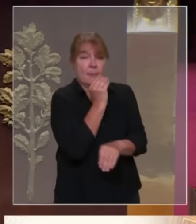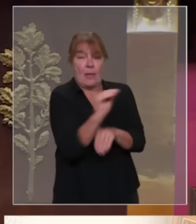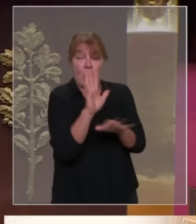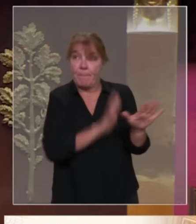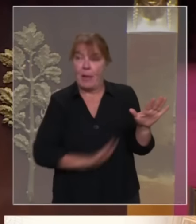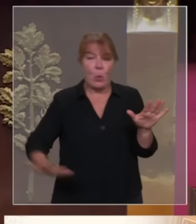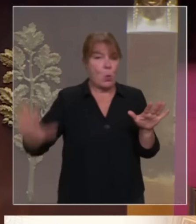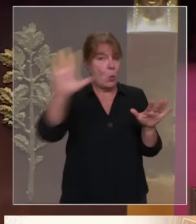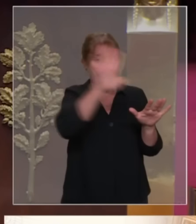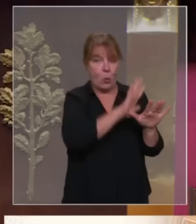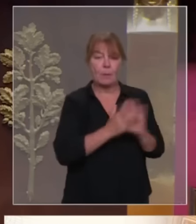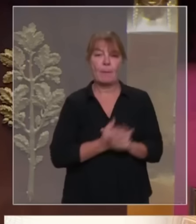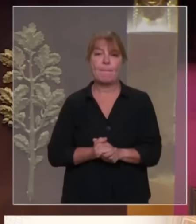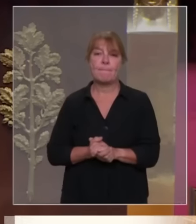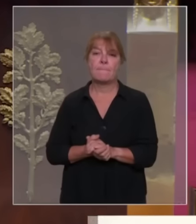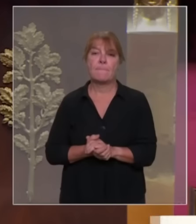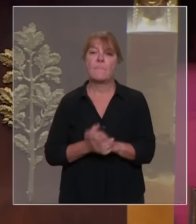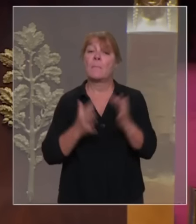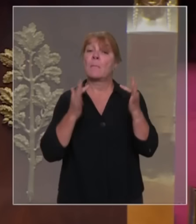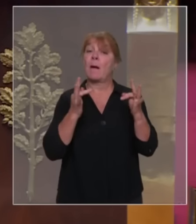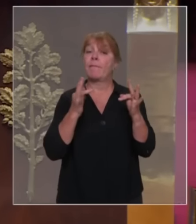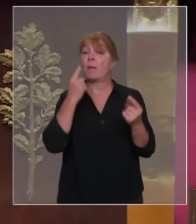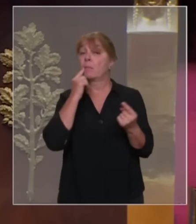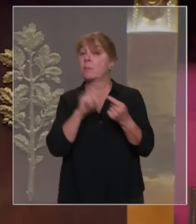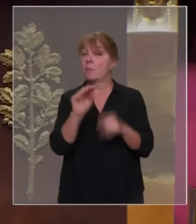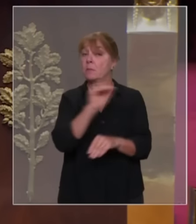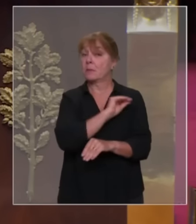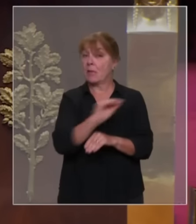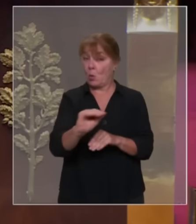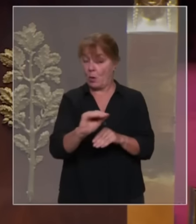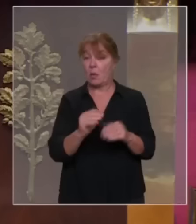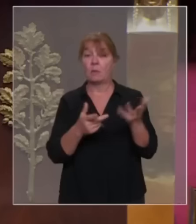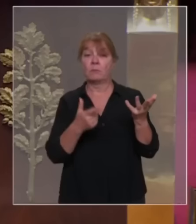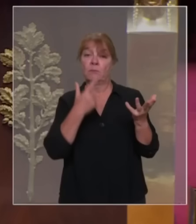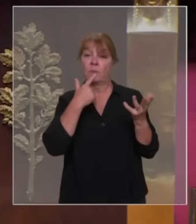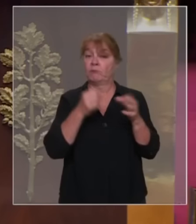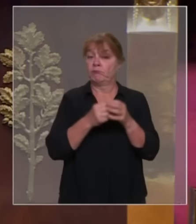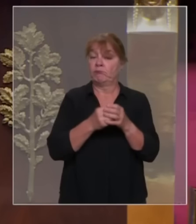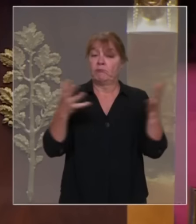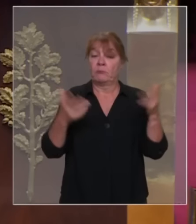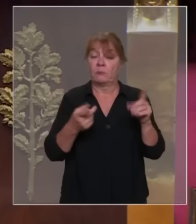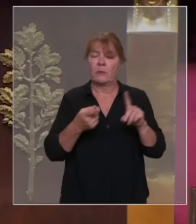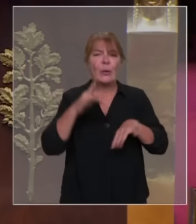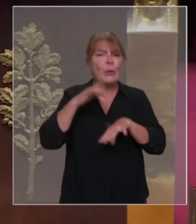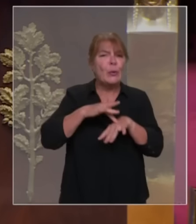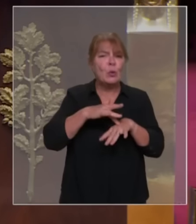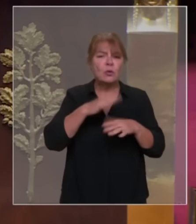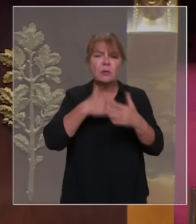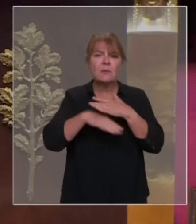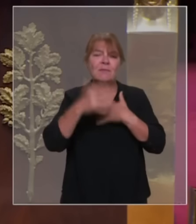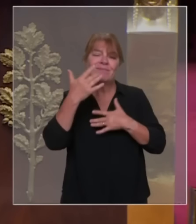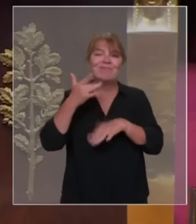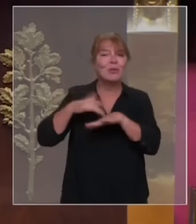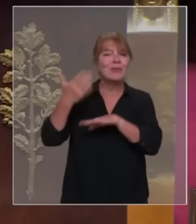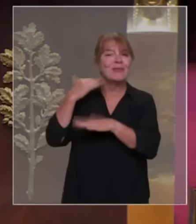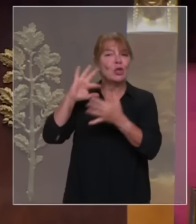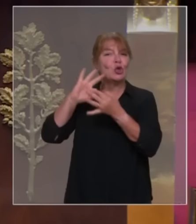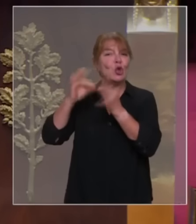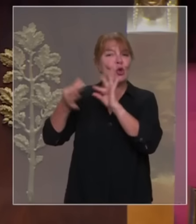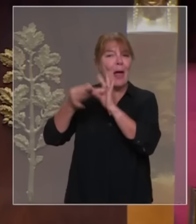territoire. Sur ce point, nous allons généraliser la méthode expérimentée pendant les Jeux Olympiques